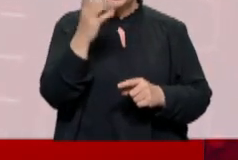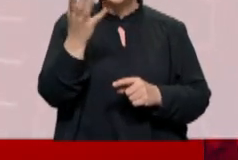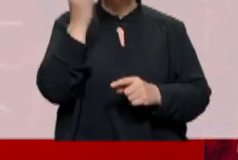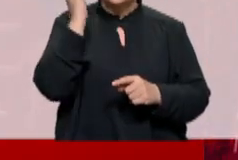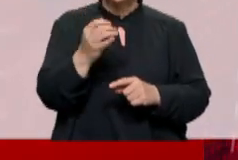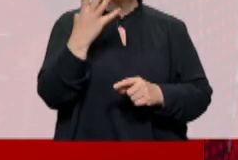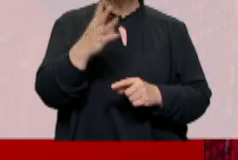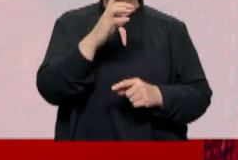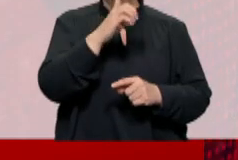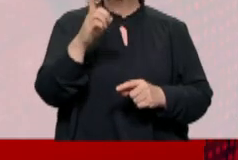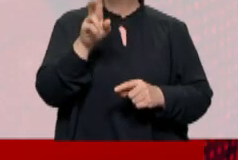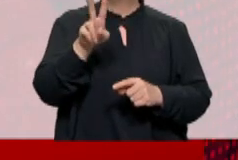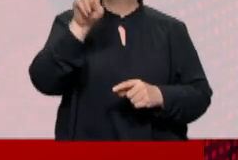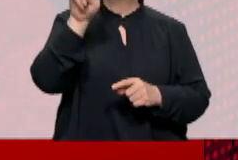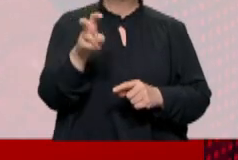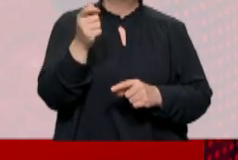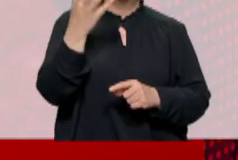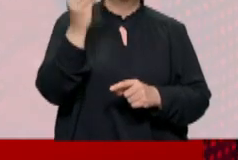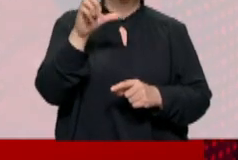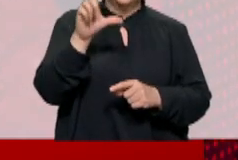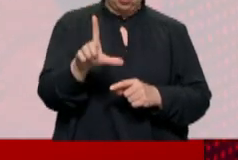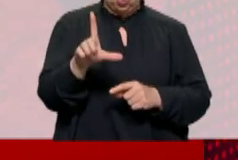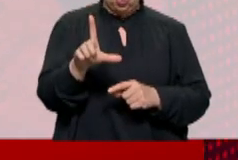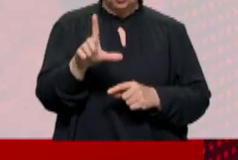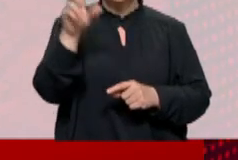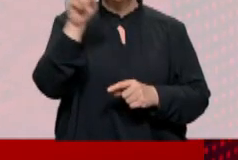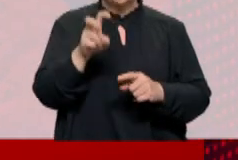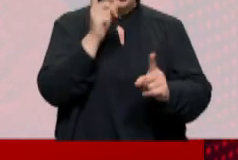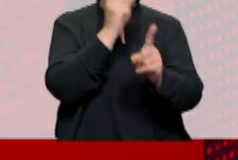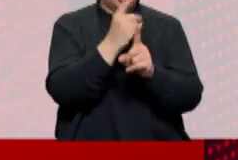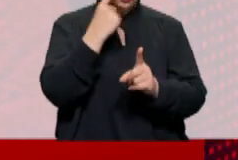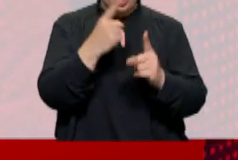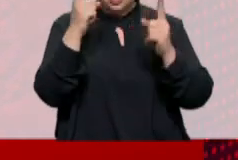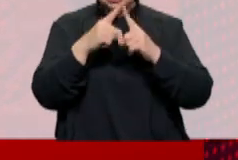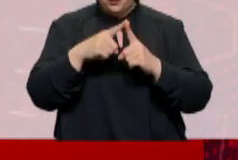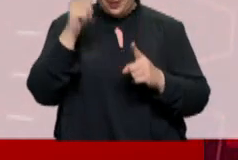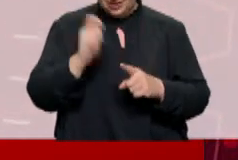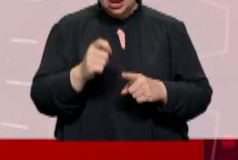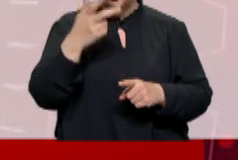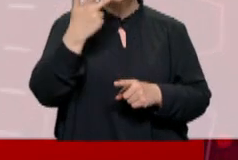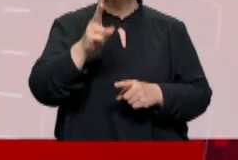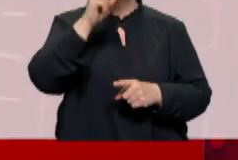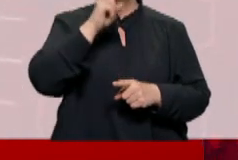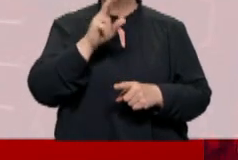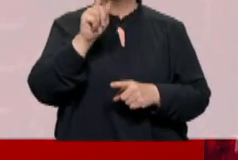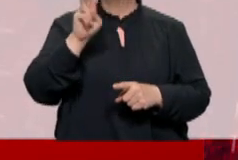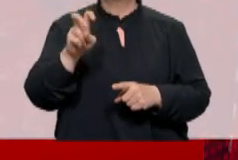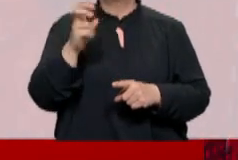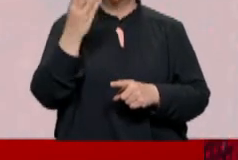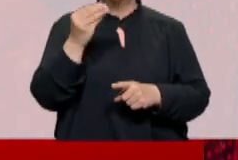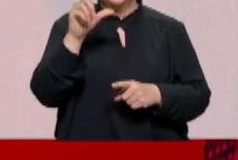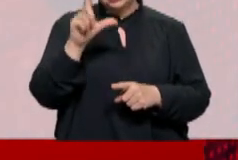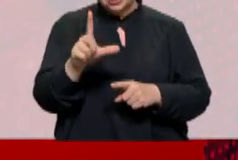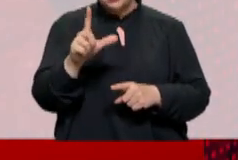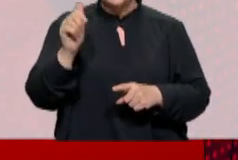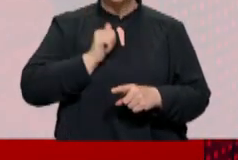az 4.978 lira olması gerekiyor. Dolara göre bir hesaplama yaptığımızda 3.218 lira